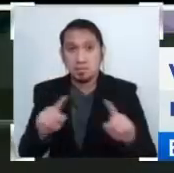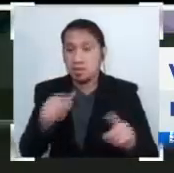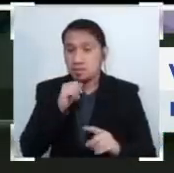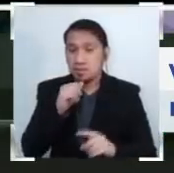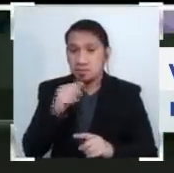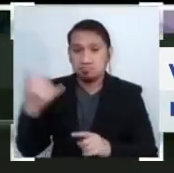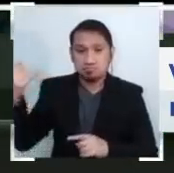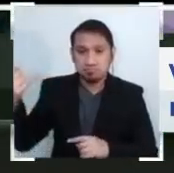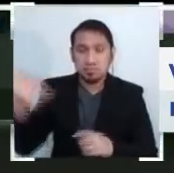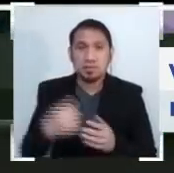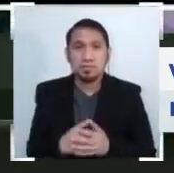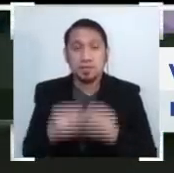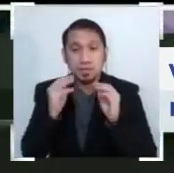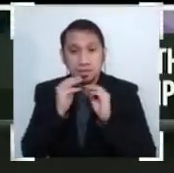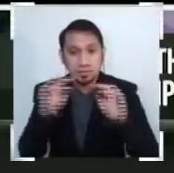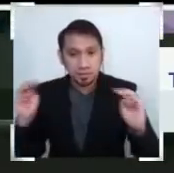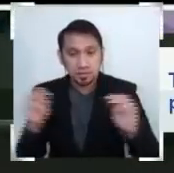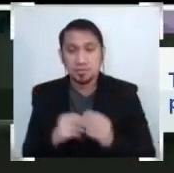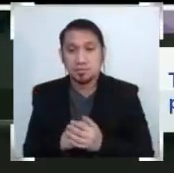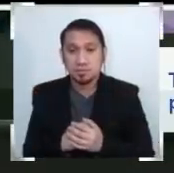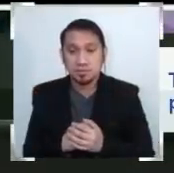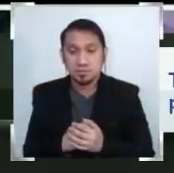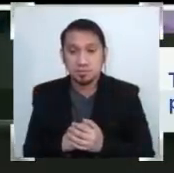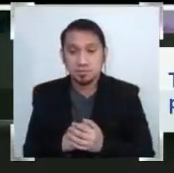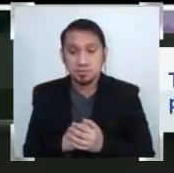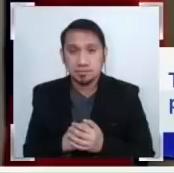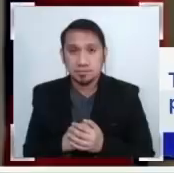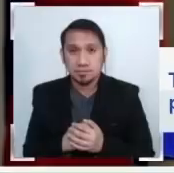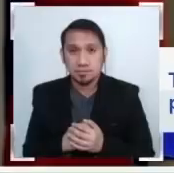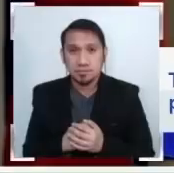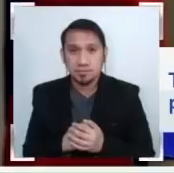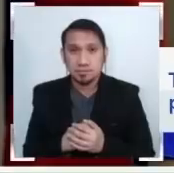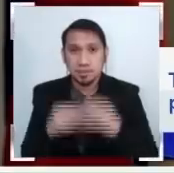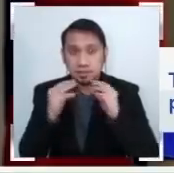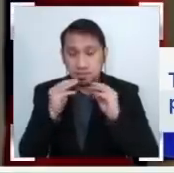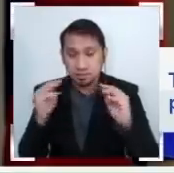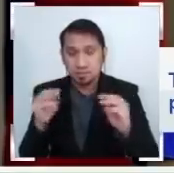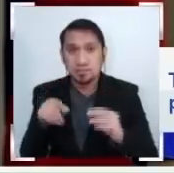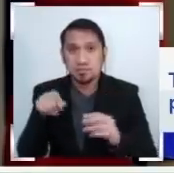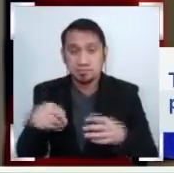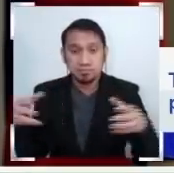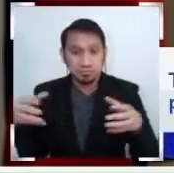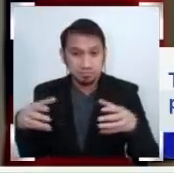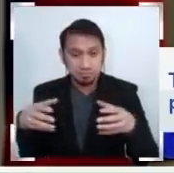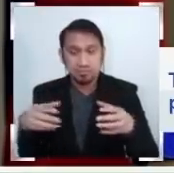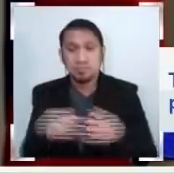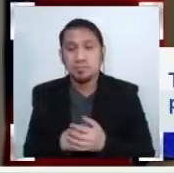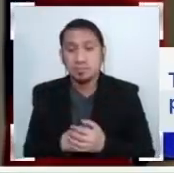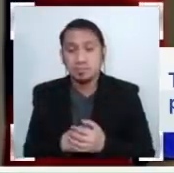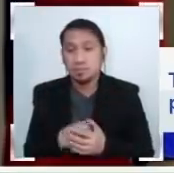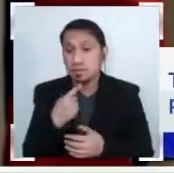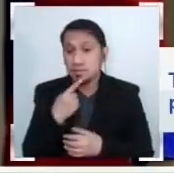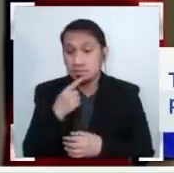Sa kanyang mensahe naman sa The Arangkada Philippines Forum 2021 ng Joint Foreign Chambers, sinabi ni Robredo na